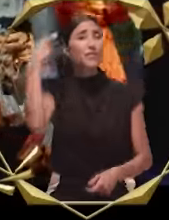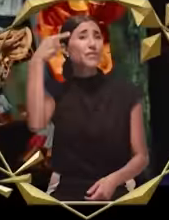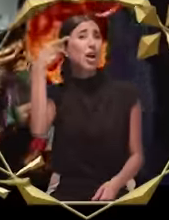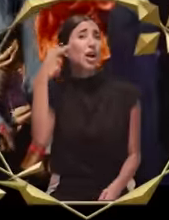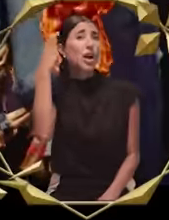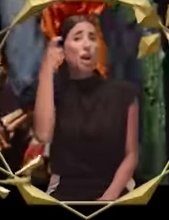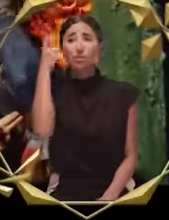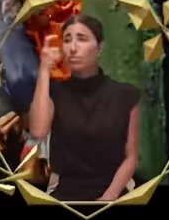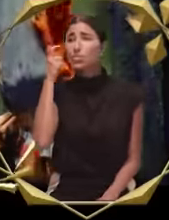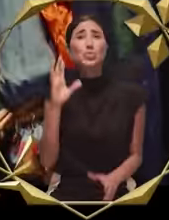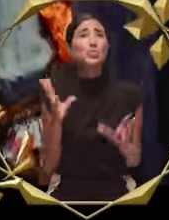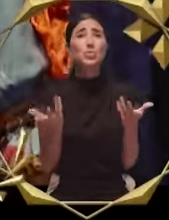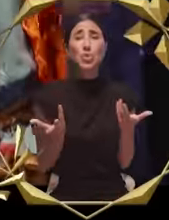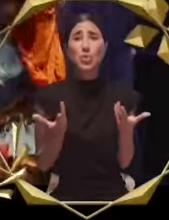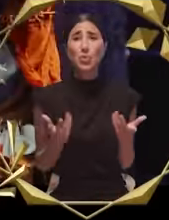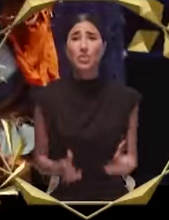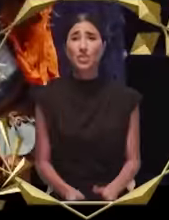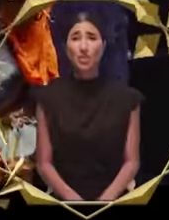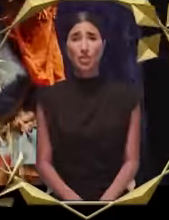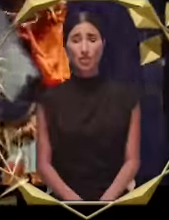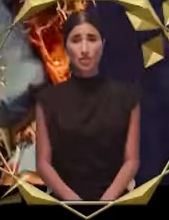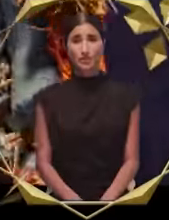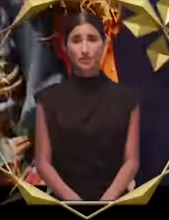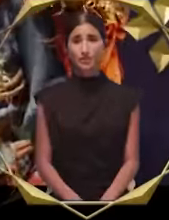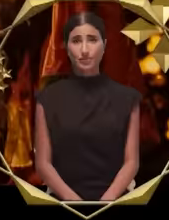هناك دوما لكن في